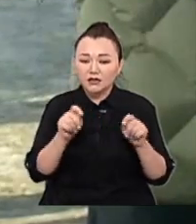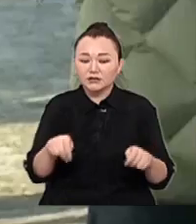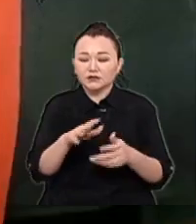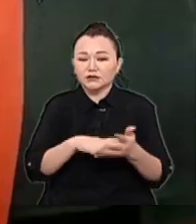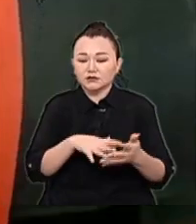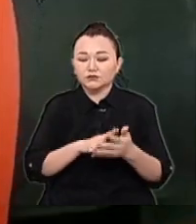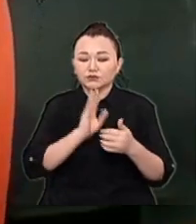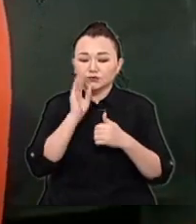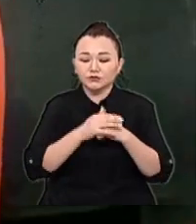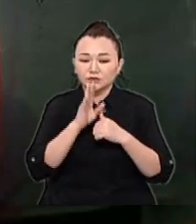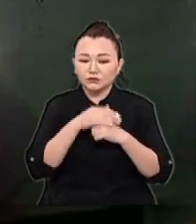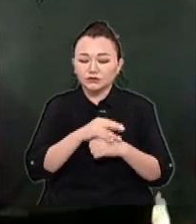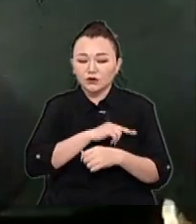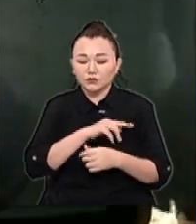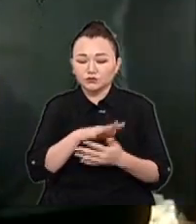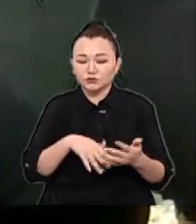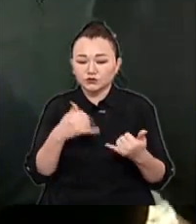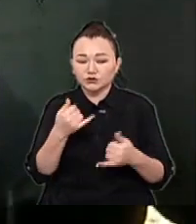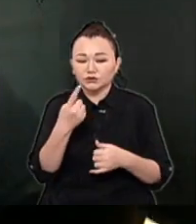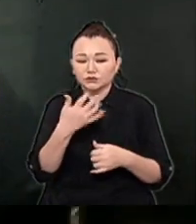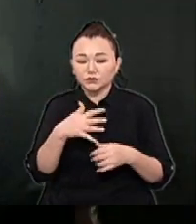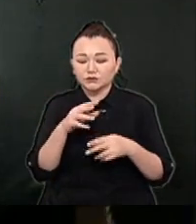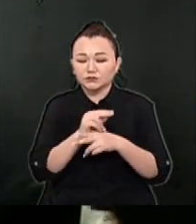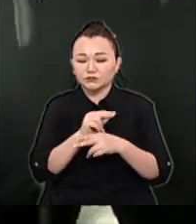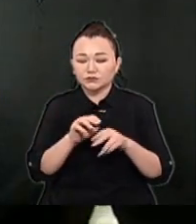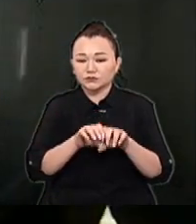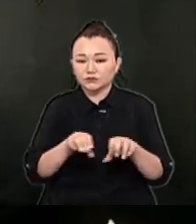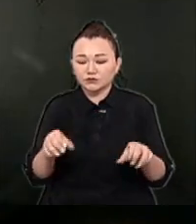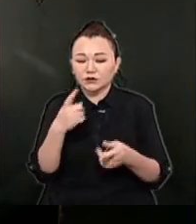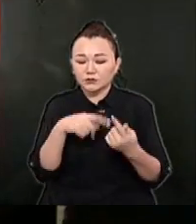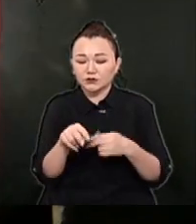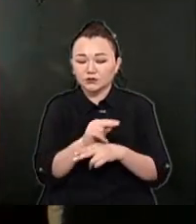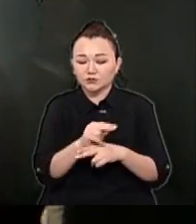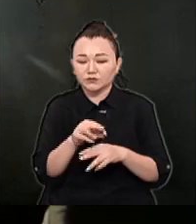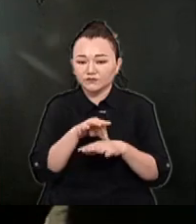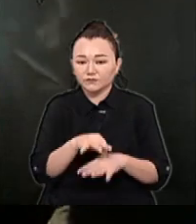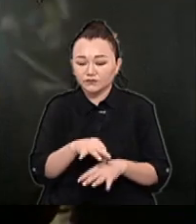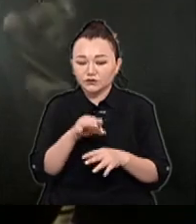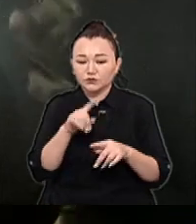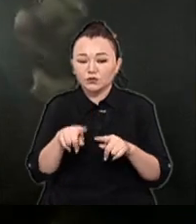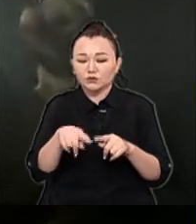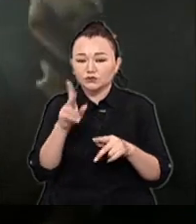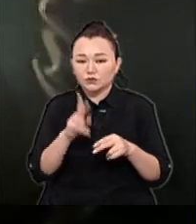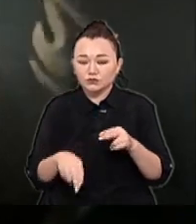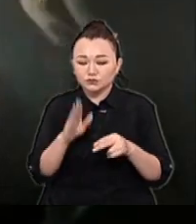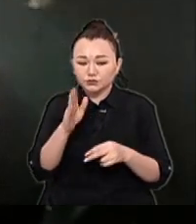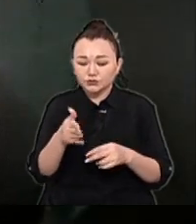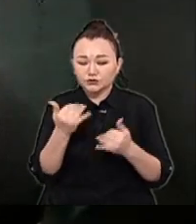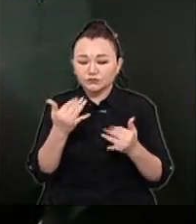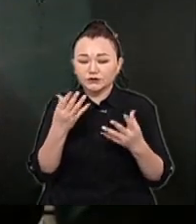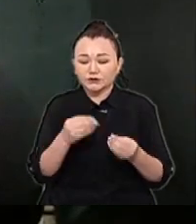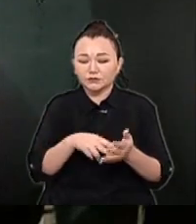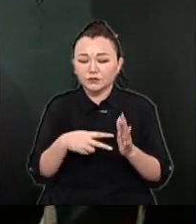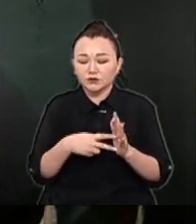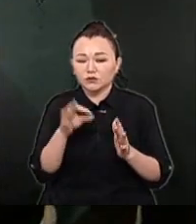жатыр дейді. Қазіргі уақытта 159-шы құбырды қалпына келтіру жұмыстары жүргізіліп, аяқталу үстінде. Бүгінге